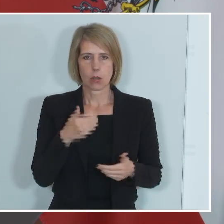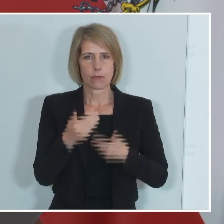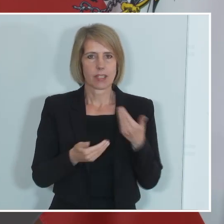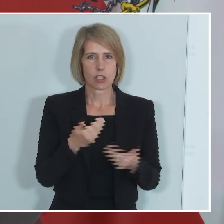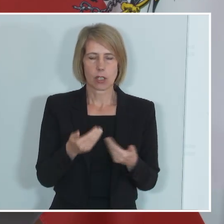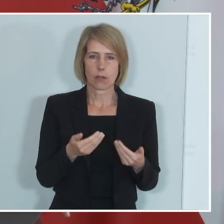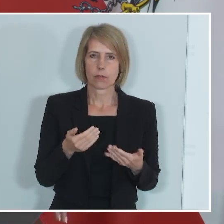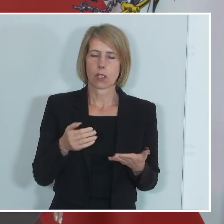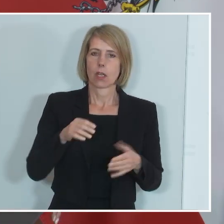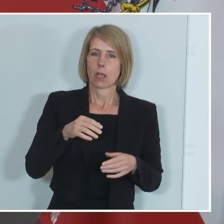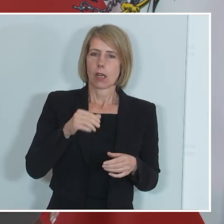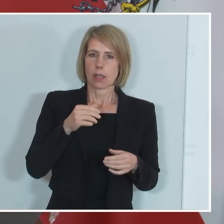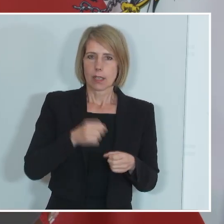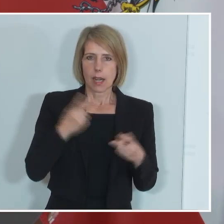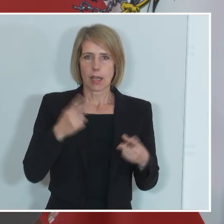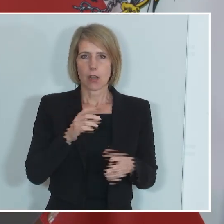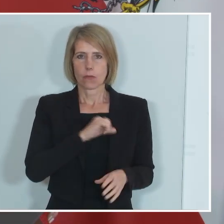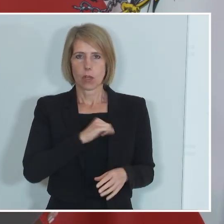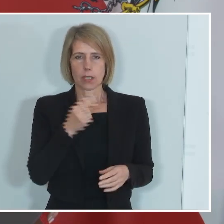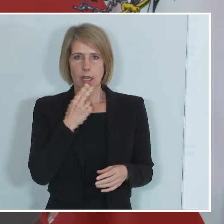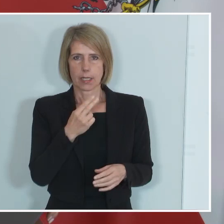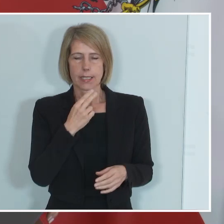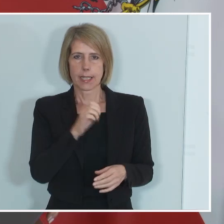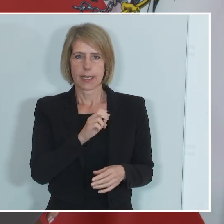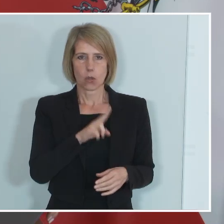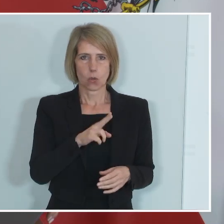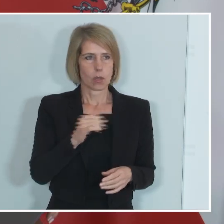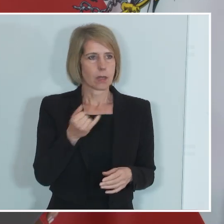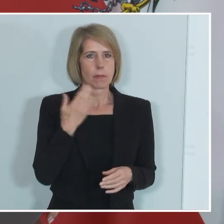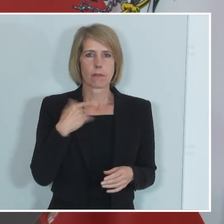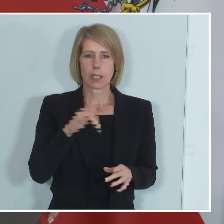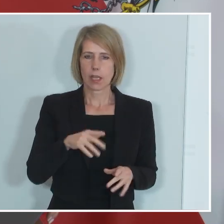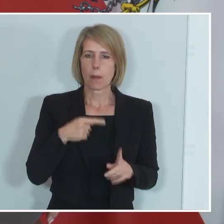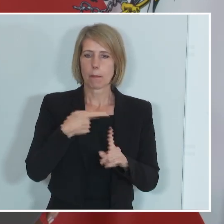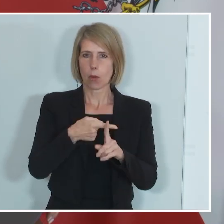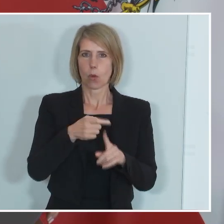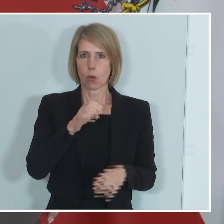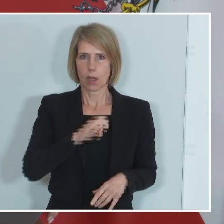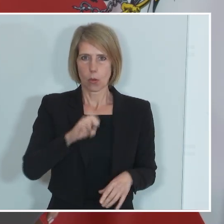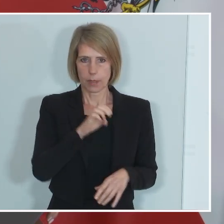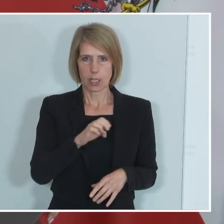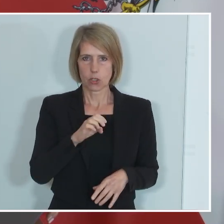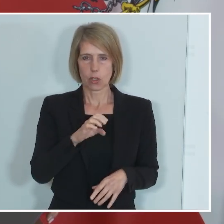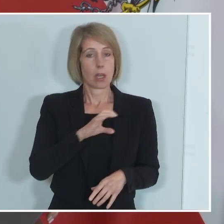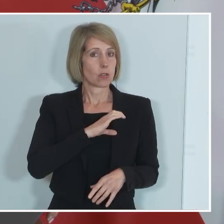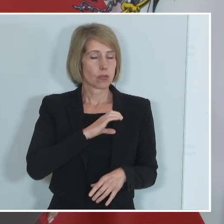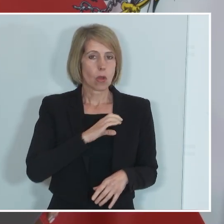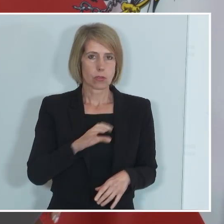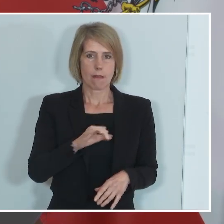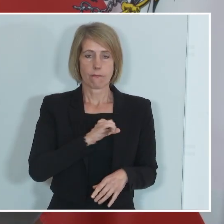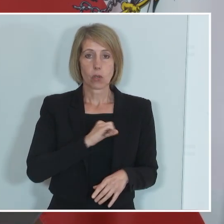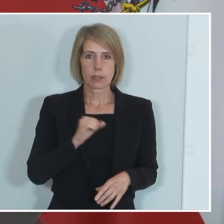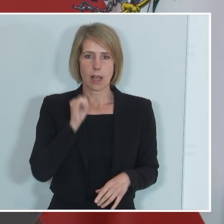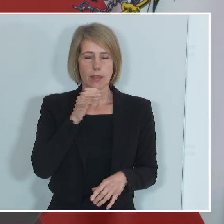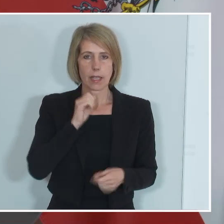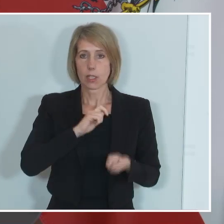Union immer als klaren Vorteil gesehen hat, klar proeuropäisch war, weil hier die Vorteile und Chancen sich tagtäglich verwirklicht